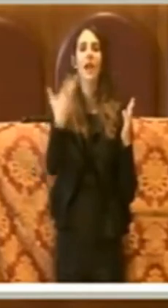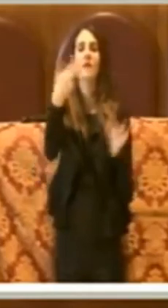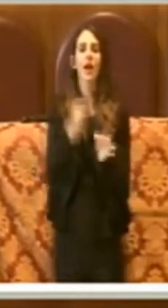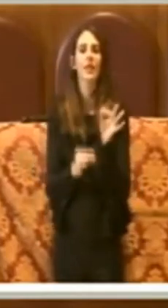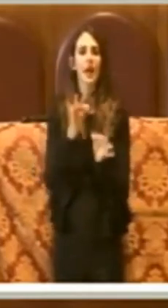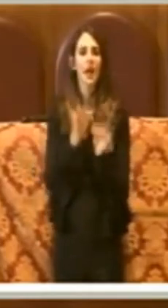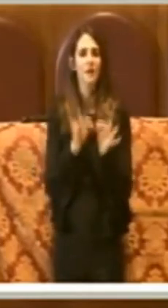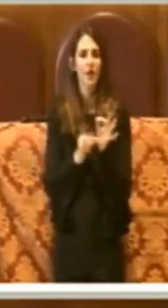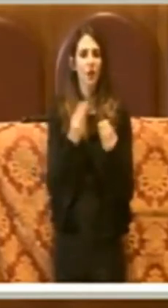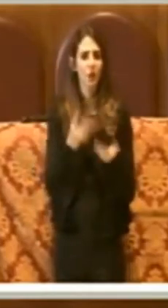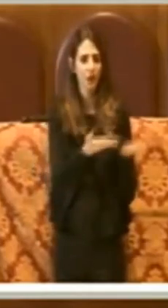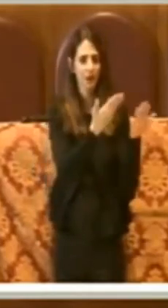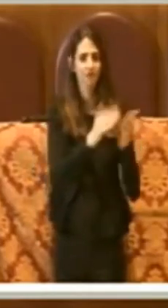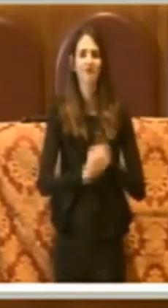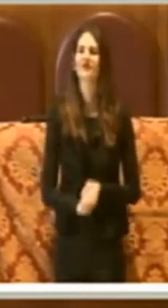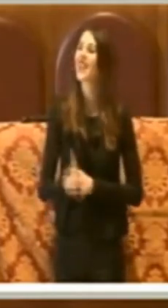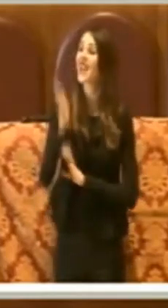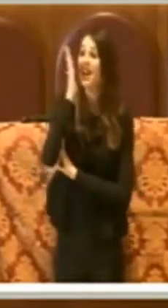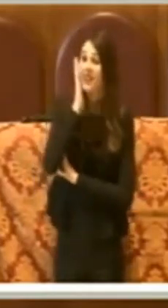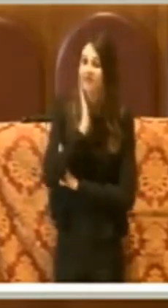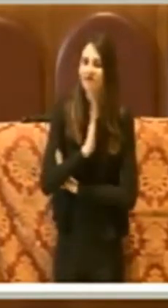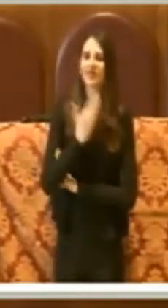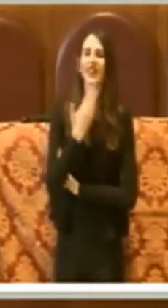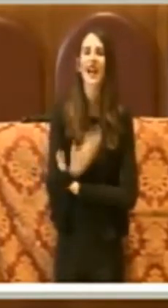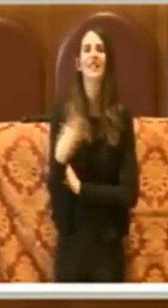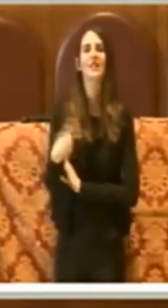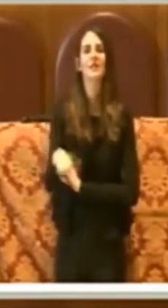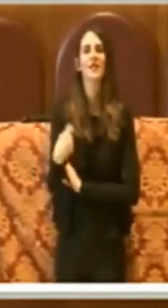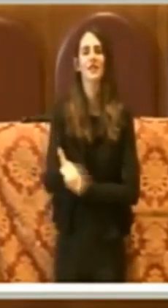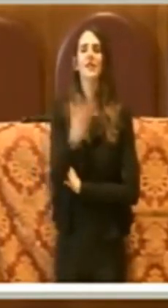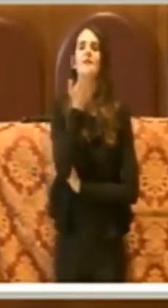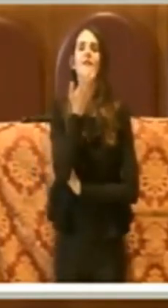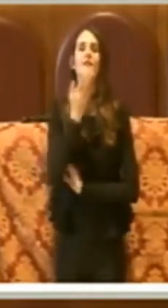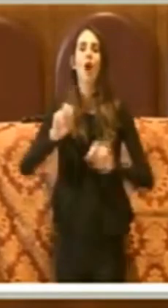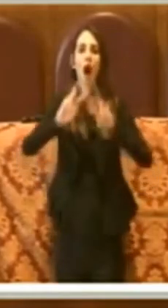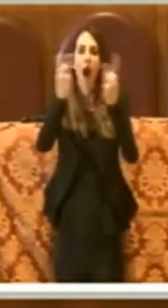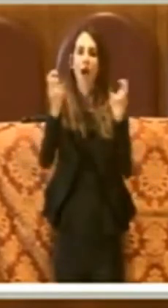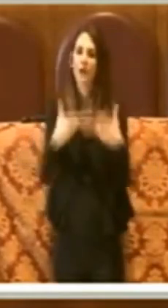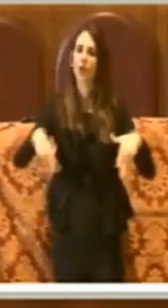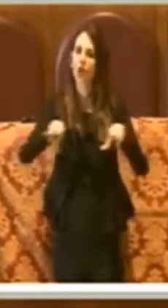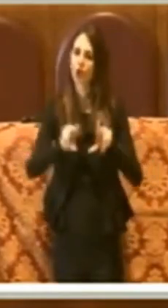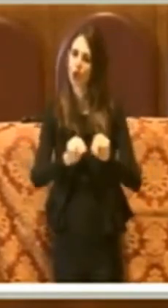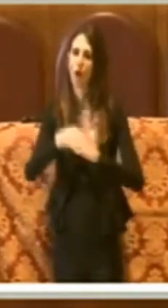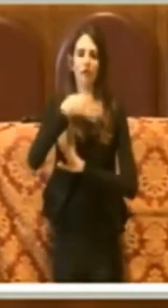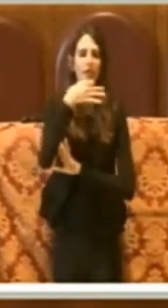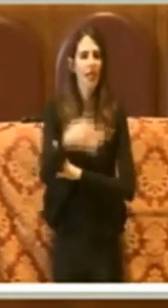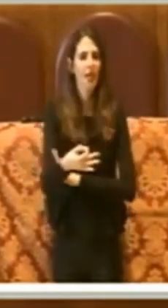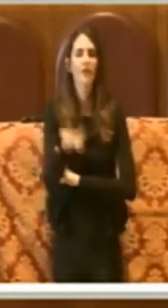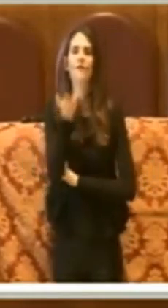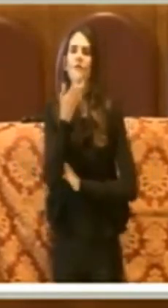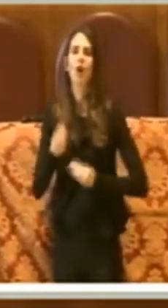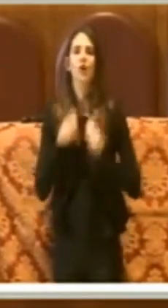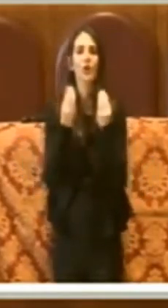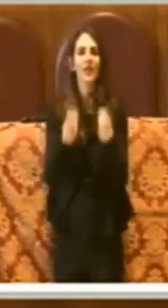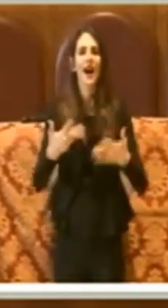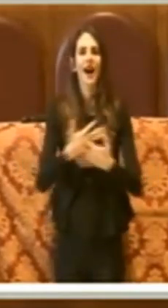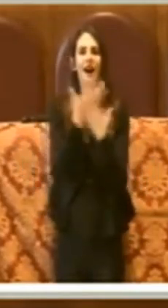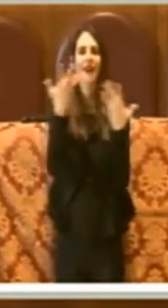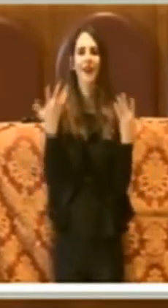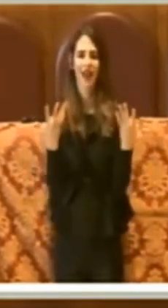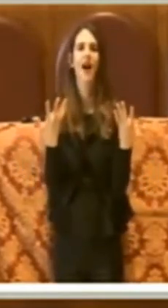Grazie Presidente, mi fa piacere poter intervenire di nuovo su questo tema in modo tale da poter chiarire anche gli aspetti che ho enunciato nel